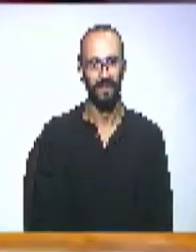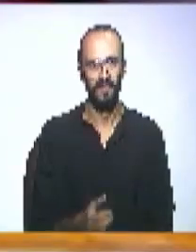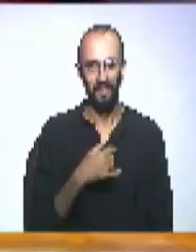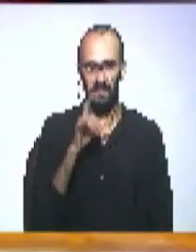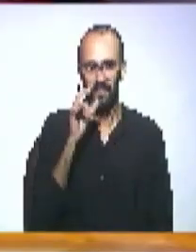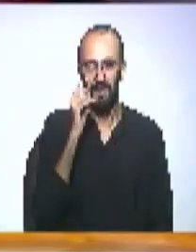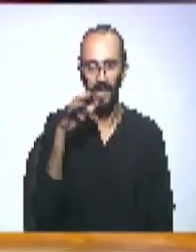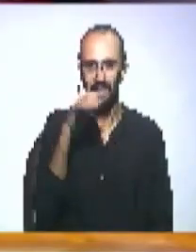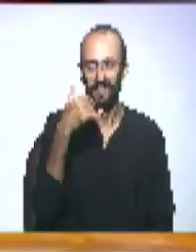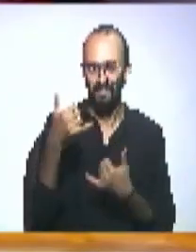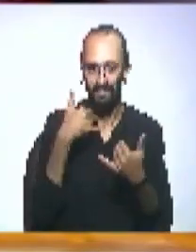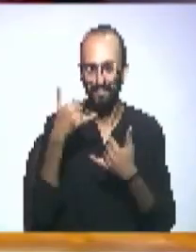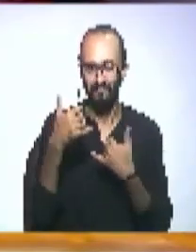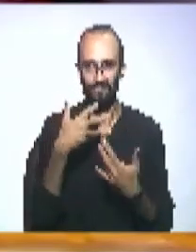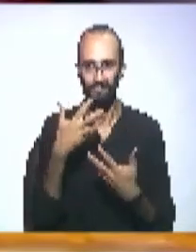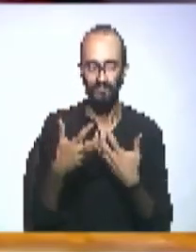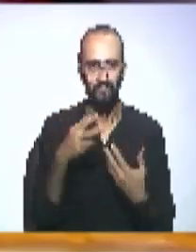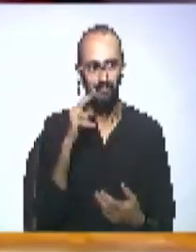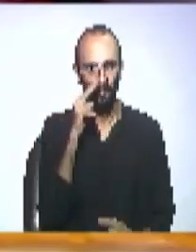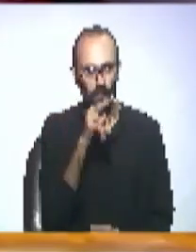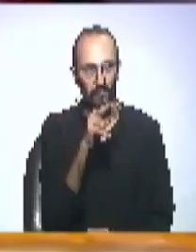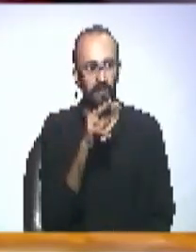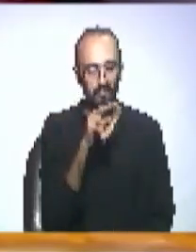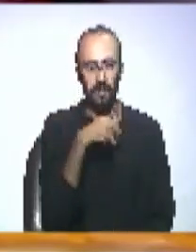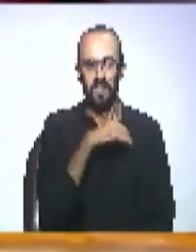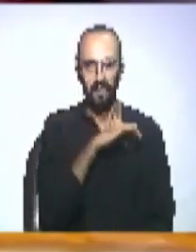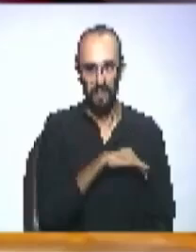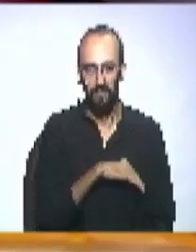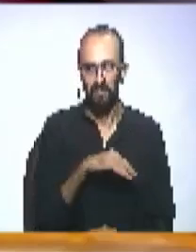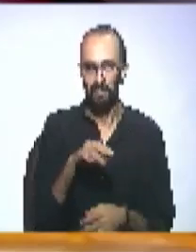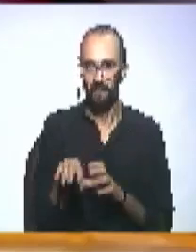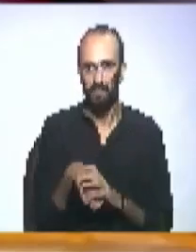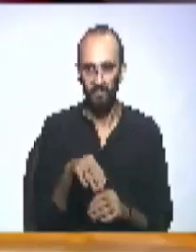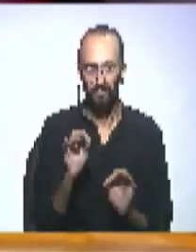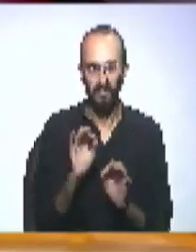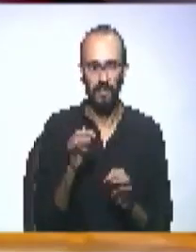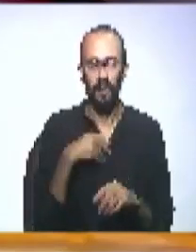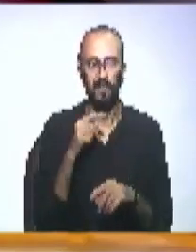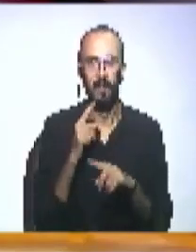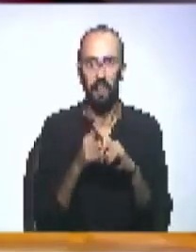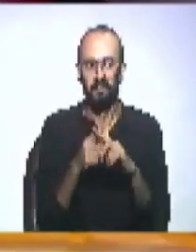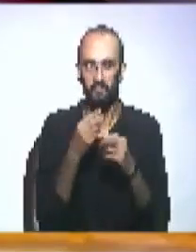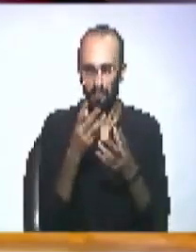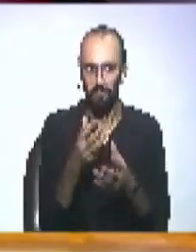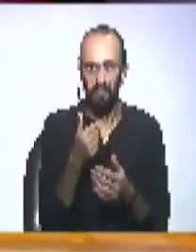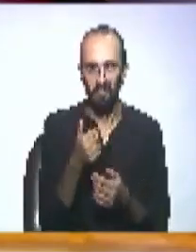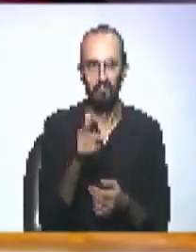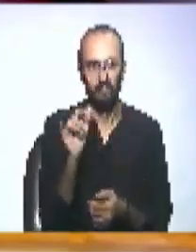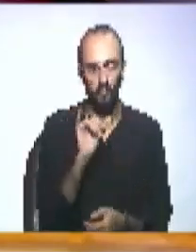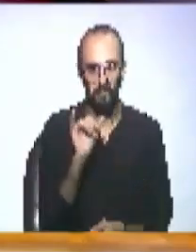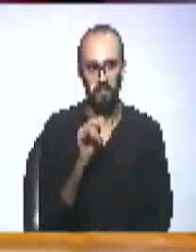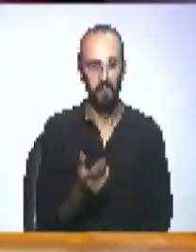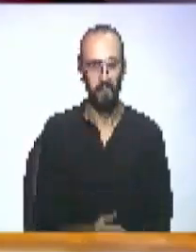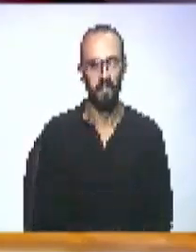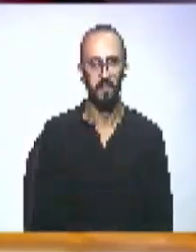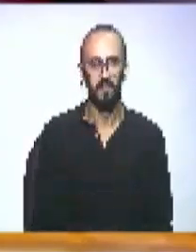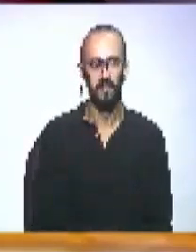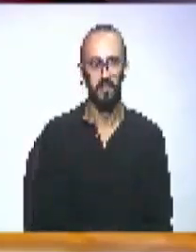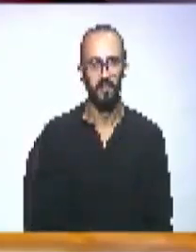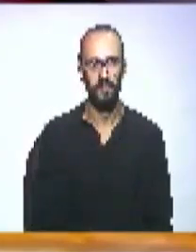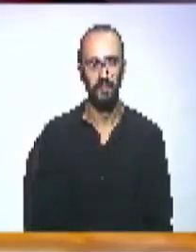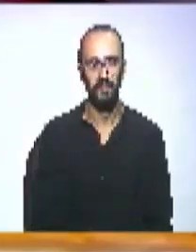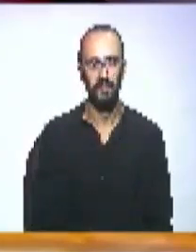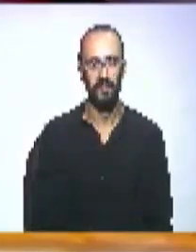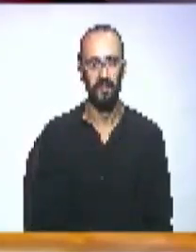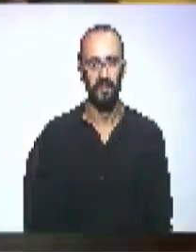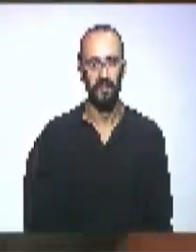قوي قوي، اللي هي بتبص وتستفيد وبتبص على الحاجات الايجابيه. دي حاجات مهمه جدا. خد